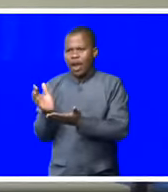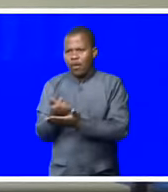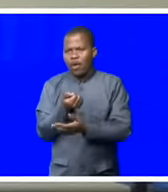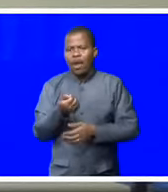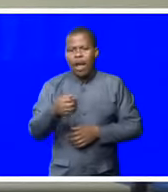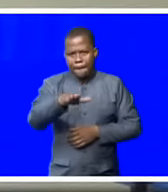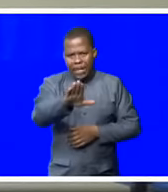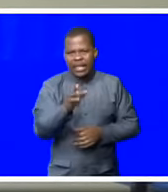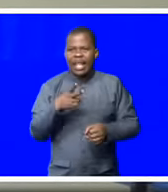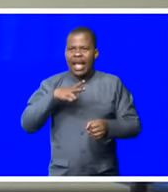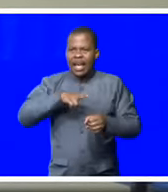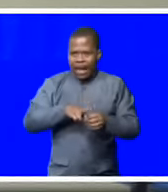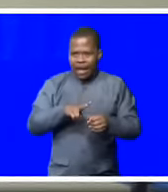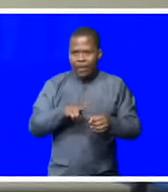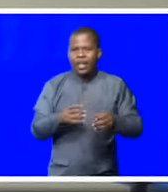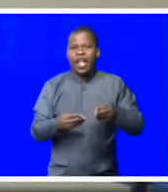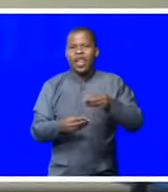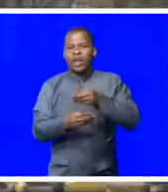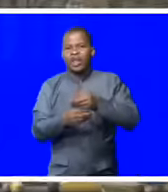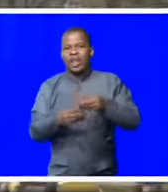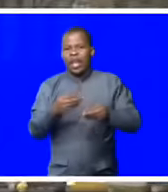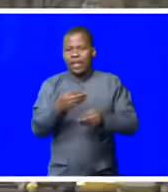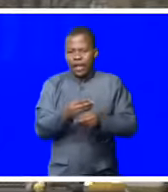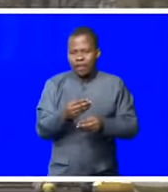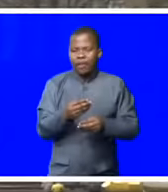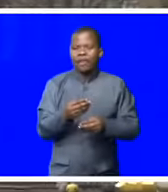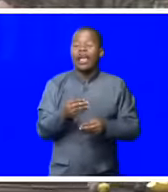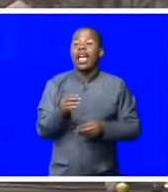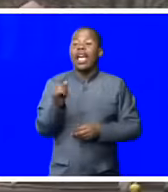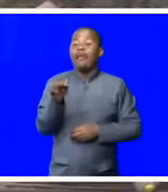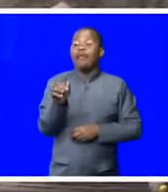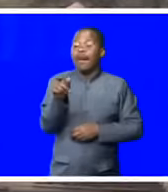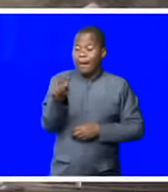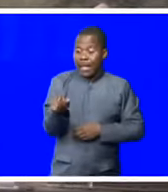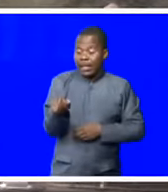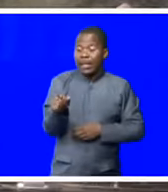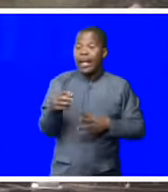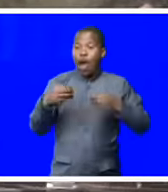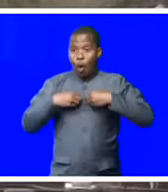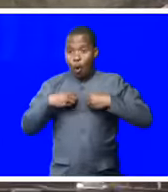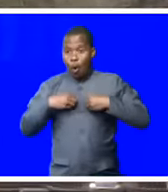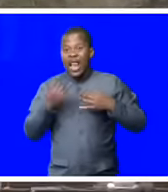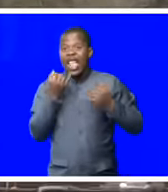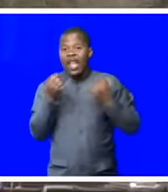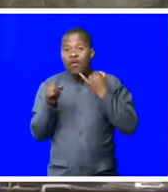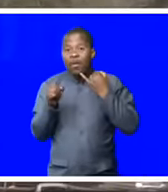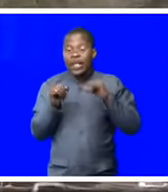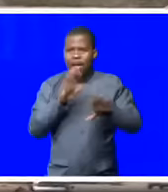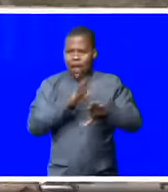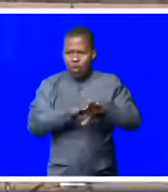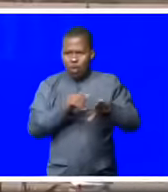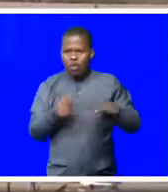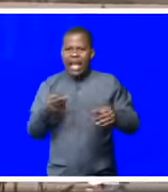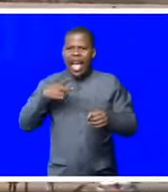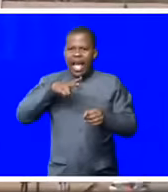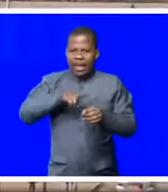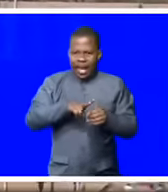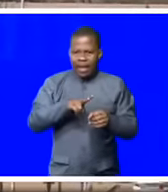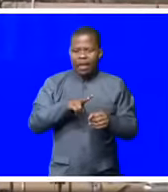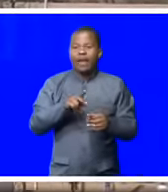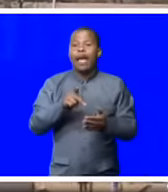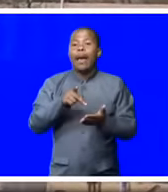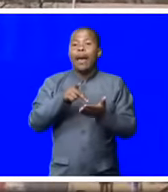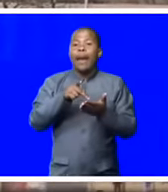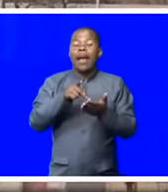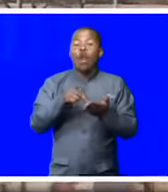ema properties lokhanza ukuthi si the information yawo the site and akabhadali futhi nalawo ma